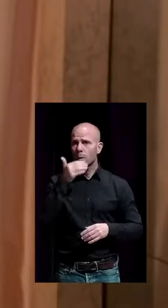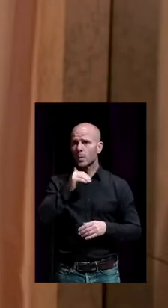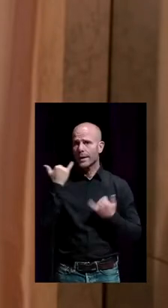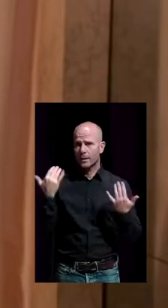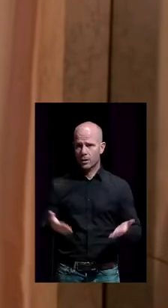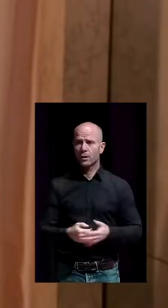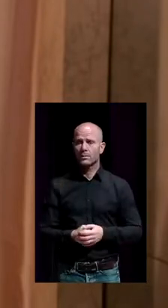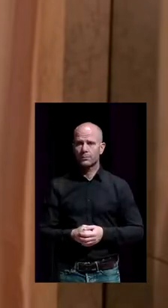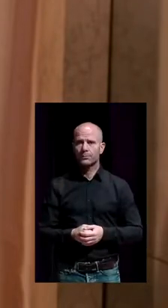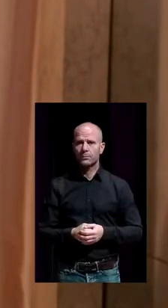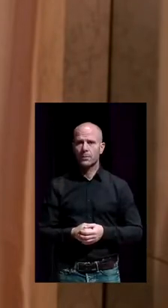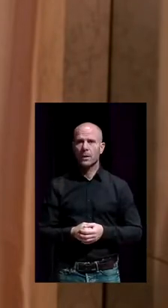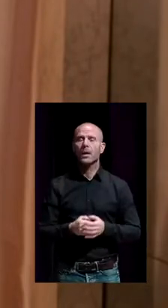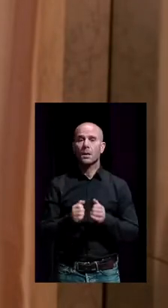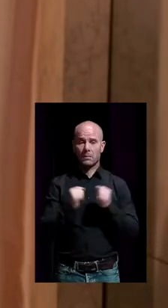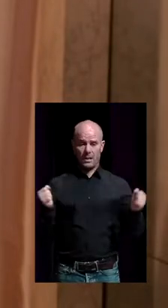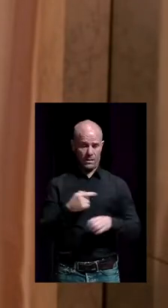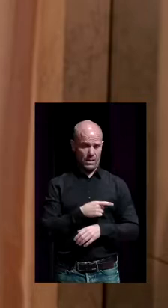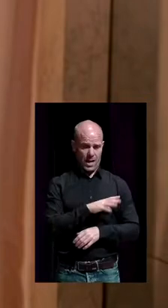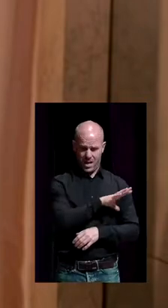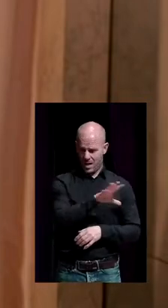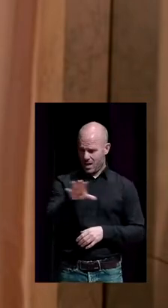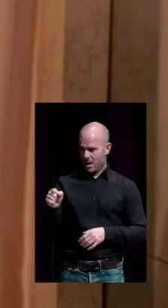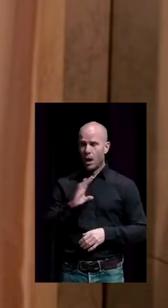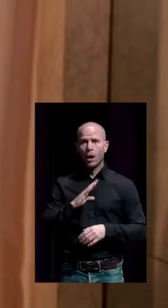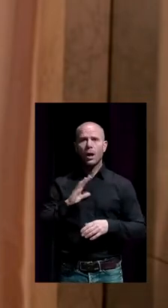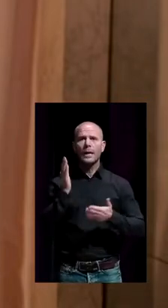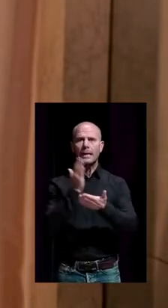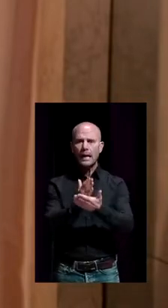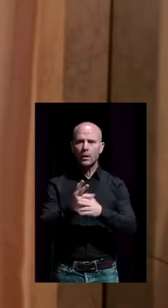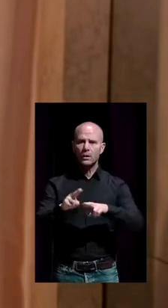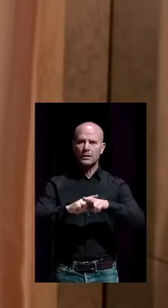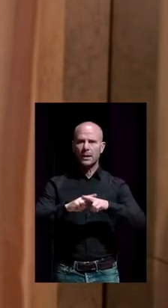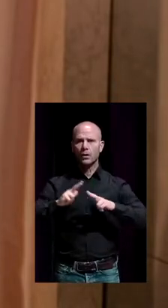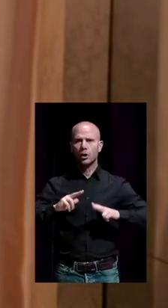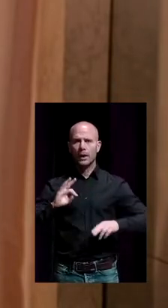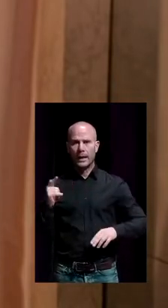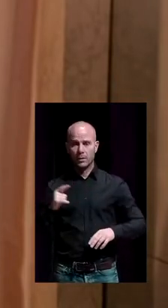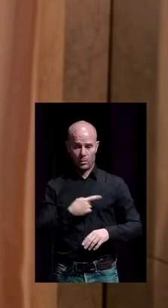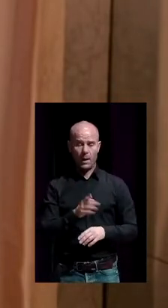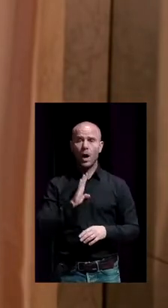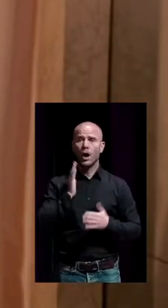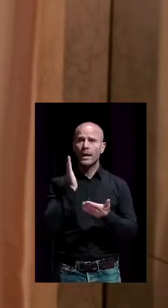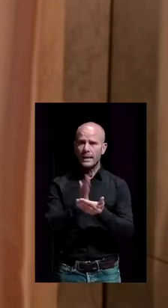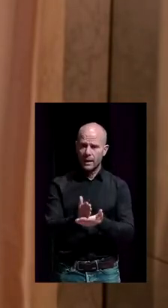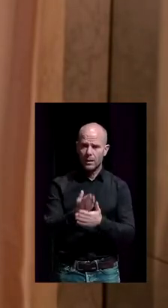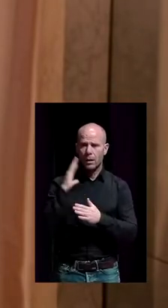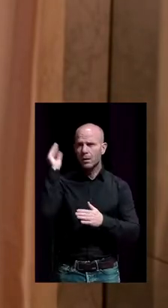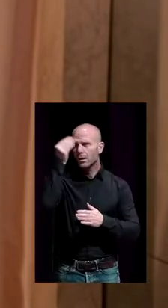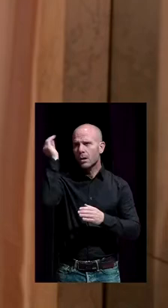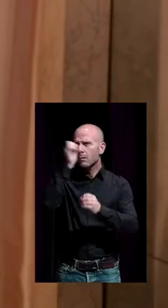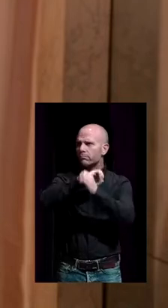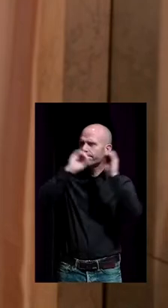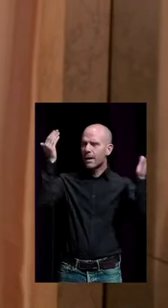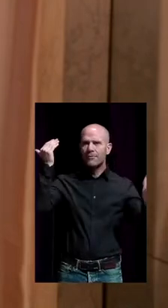idag. Men de har rätt att känna trygghet. Och de har rätt att drömma om